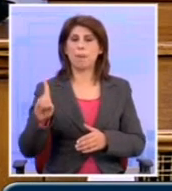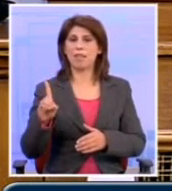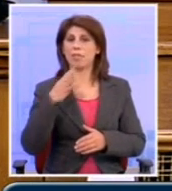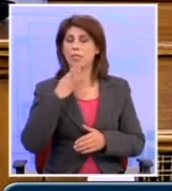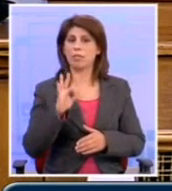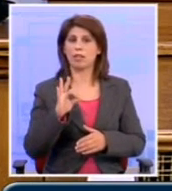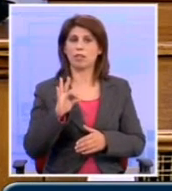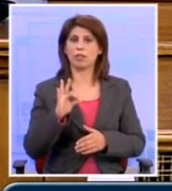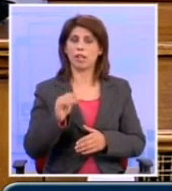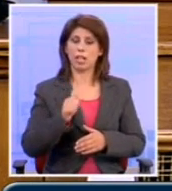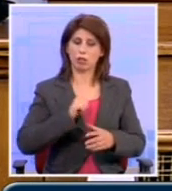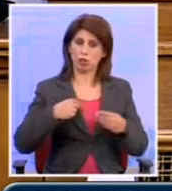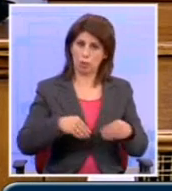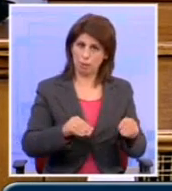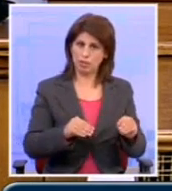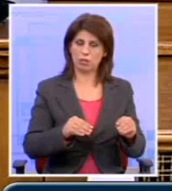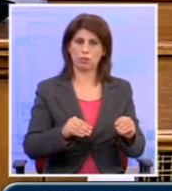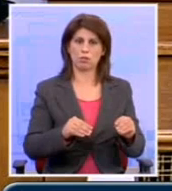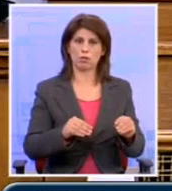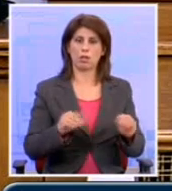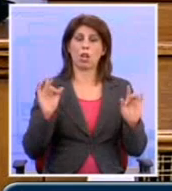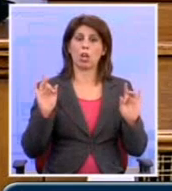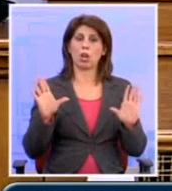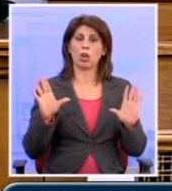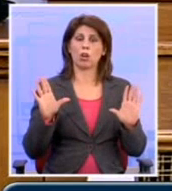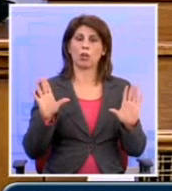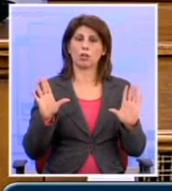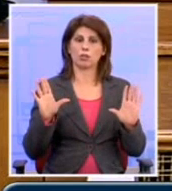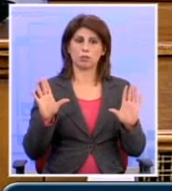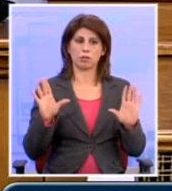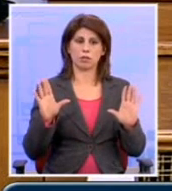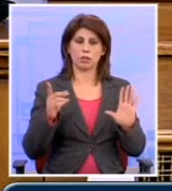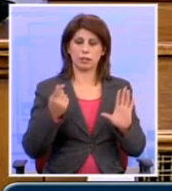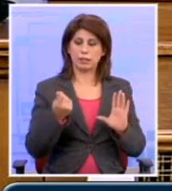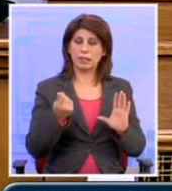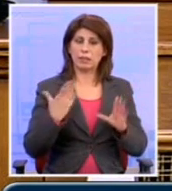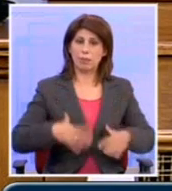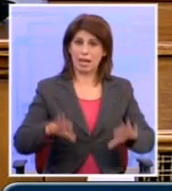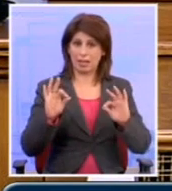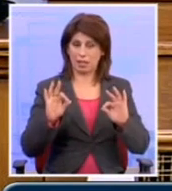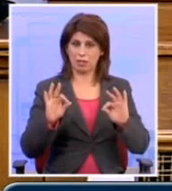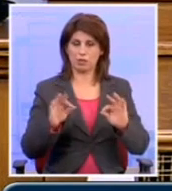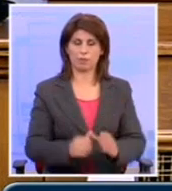Δηλαδή με τις ιδιωτικοποιήσεις, χωρίς τιμή κίνησης, με